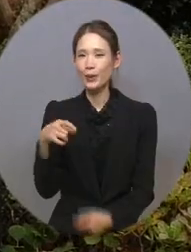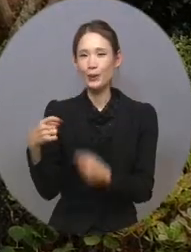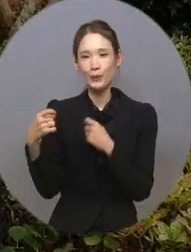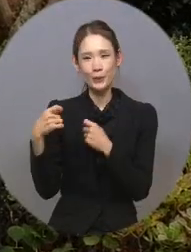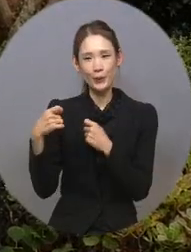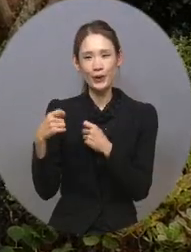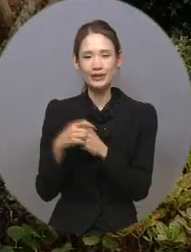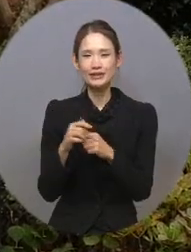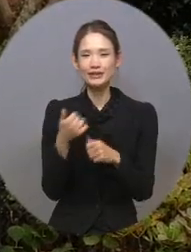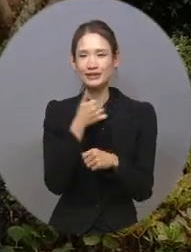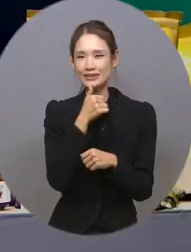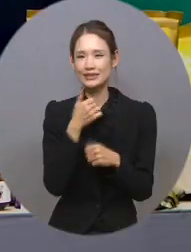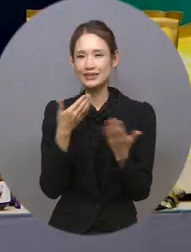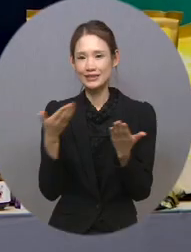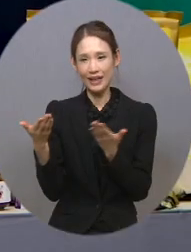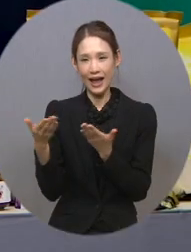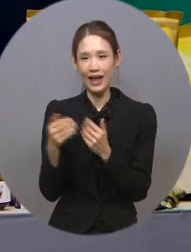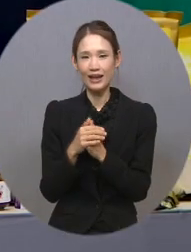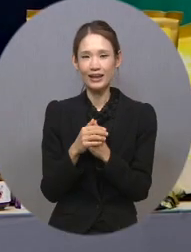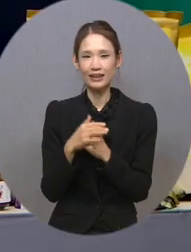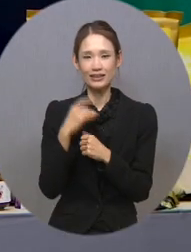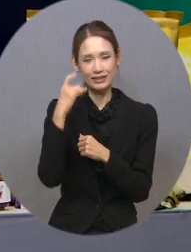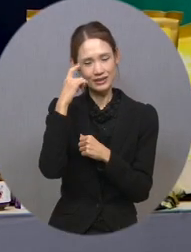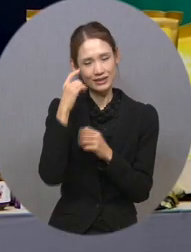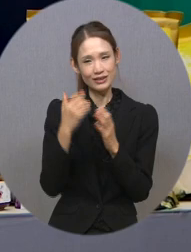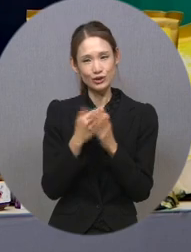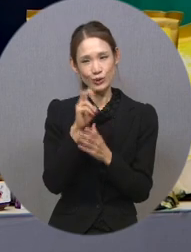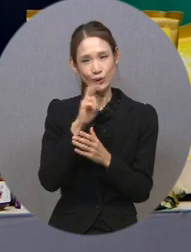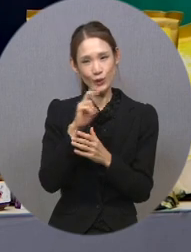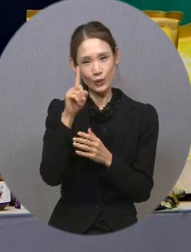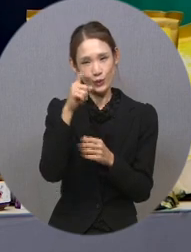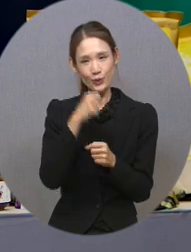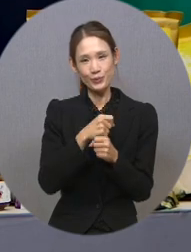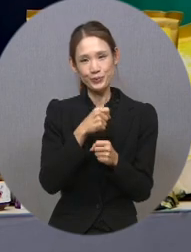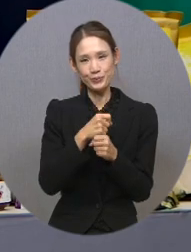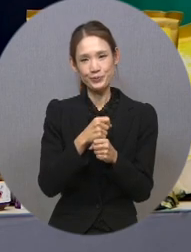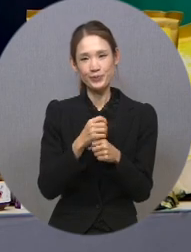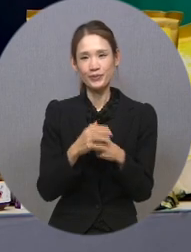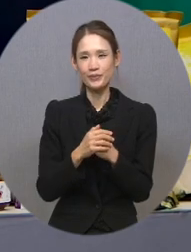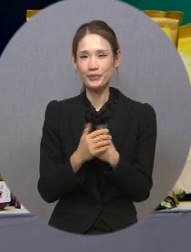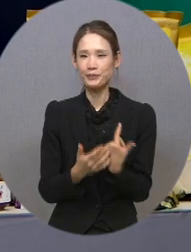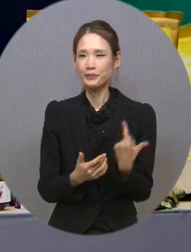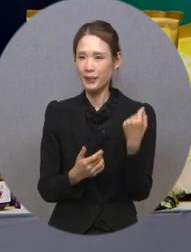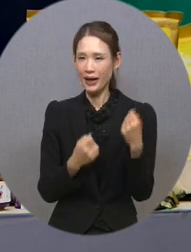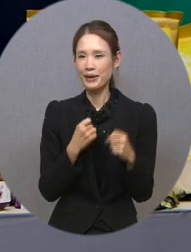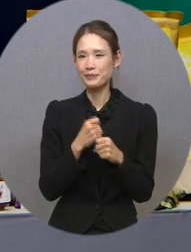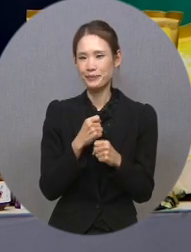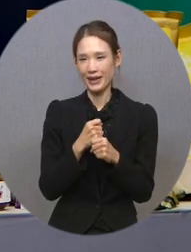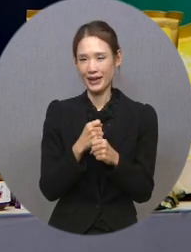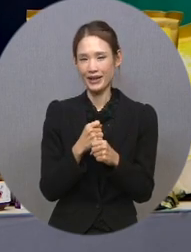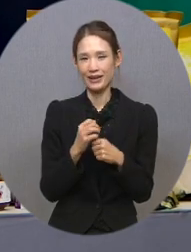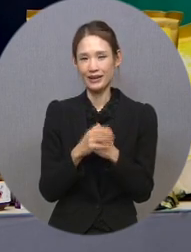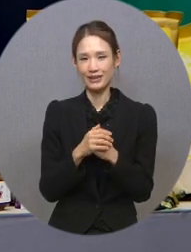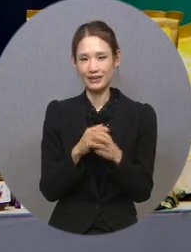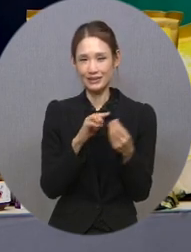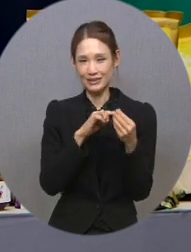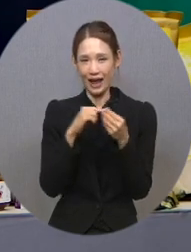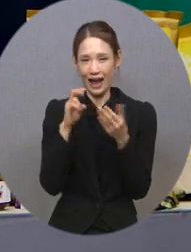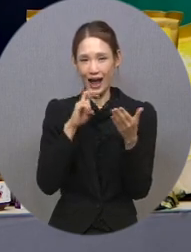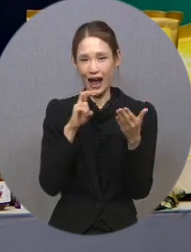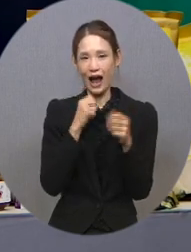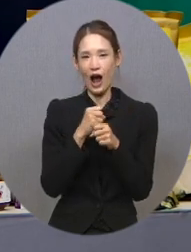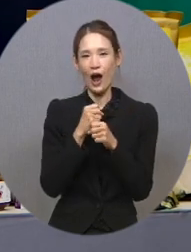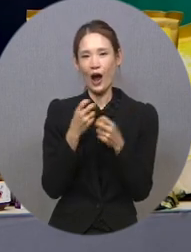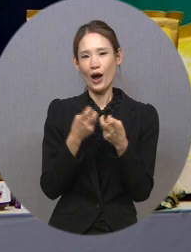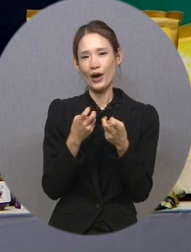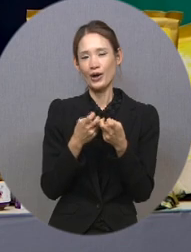옆에서 진행을 하고 있잖아요. 그래서 제가 생각나는 노래 있어요? 하나 만들었어요. 바로? 만들었습니다. 아니 작사 작곡가 어떻게 살라고